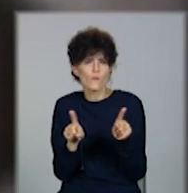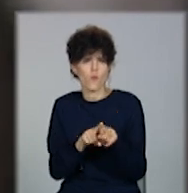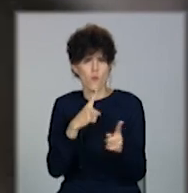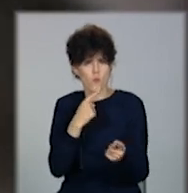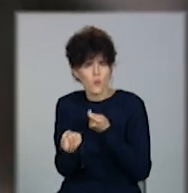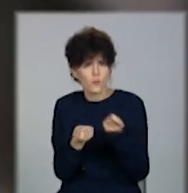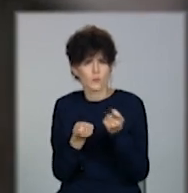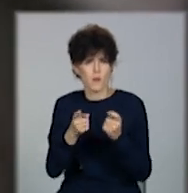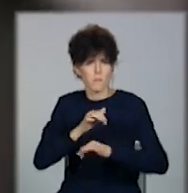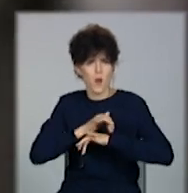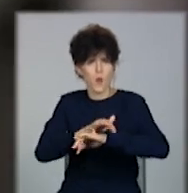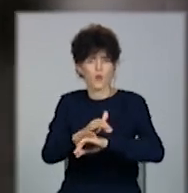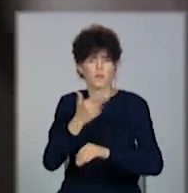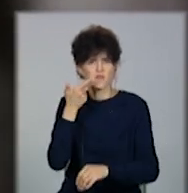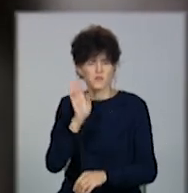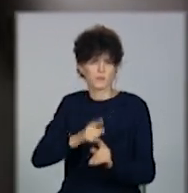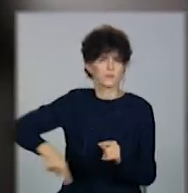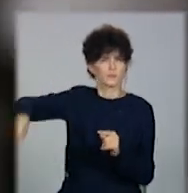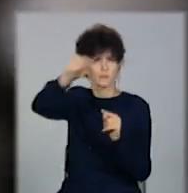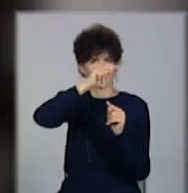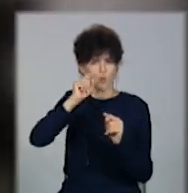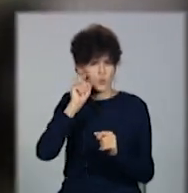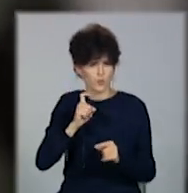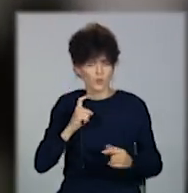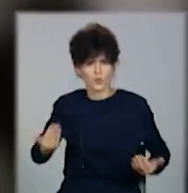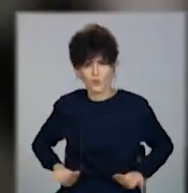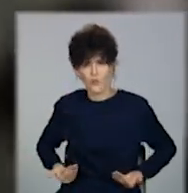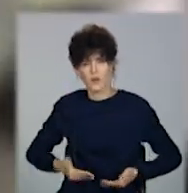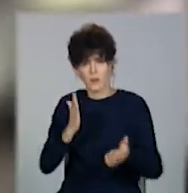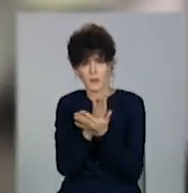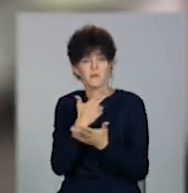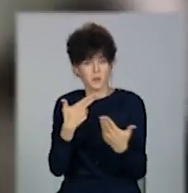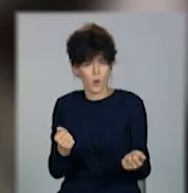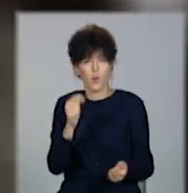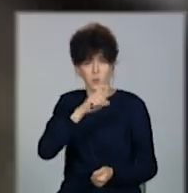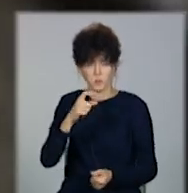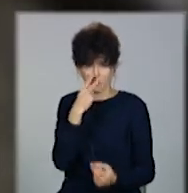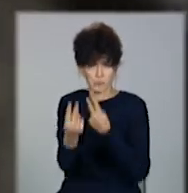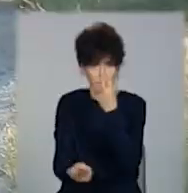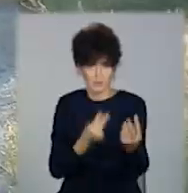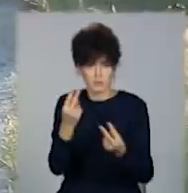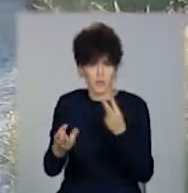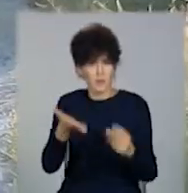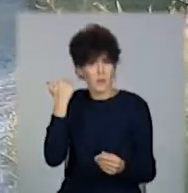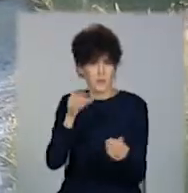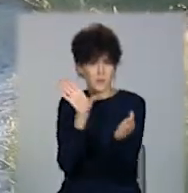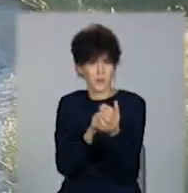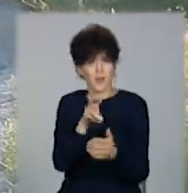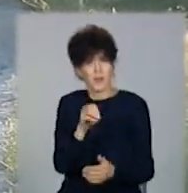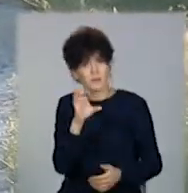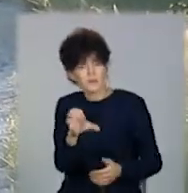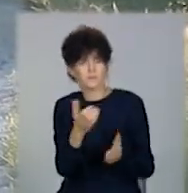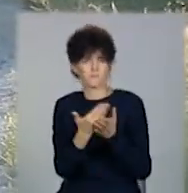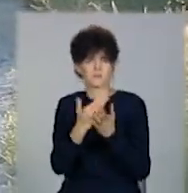комах і живуть повсюди в Україні. Однак жителі міст їх зазвичай не бачать, бо найбільше цих восьмилапих у лісах і степах. Та